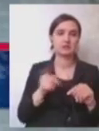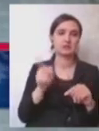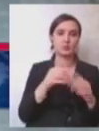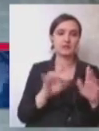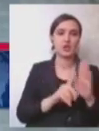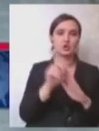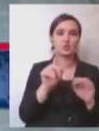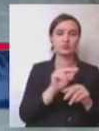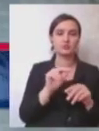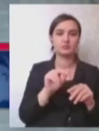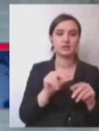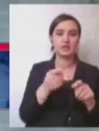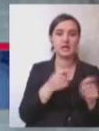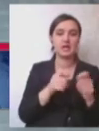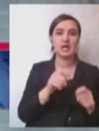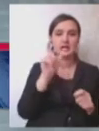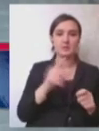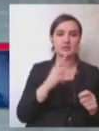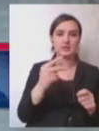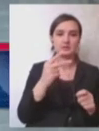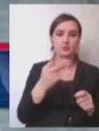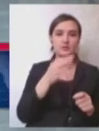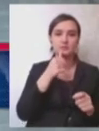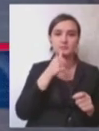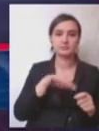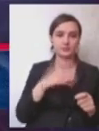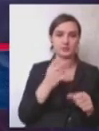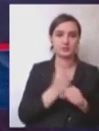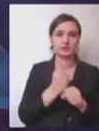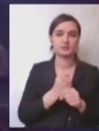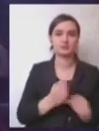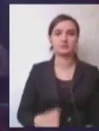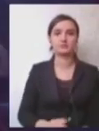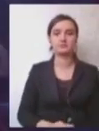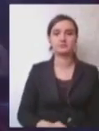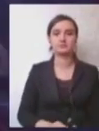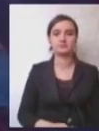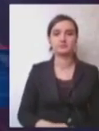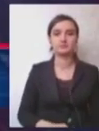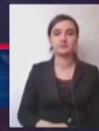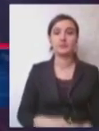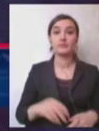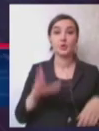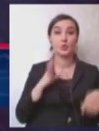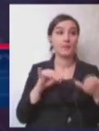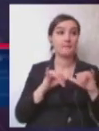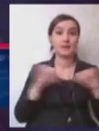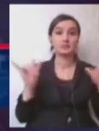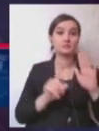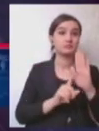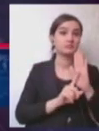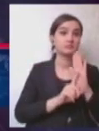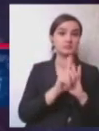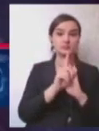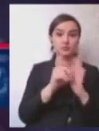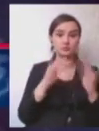აღნიშნული პრეპარატის გამოცდა დაიწყოს ადამიანებზე. განუცხადდა თუ არა პანდემიური სიტუაცია, დაახლოებით ერთ